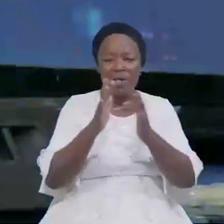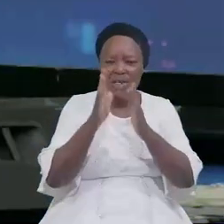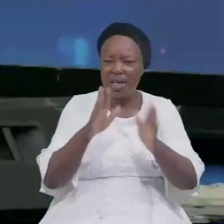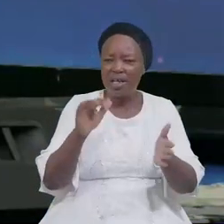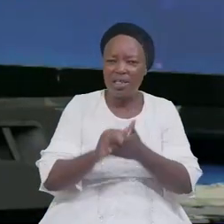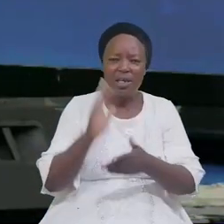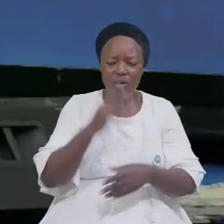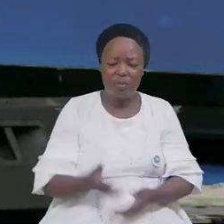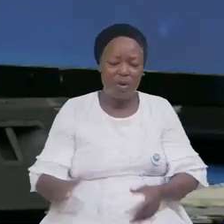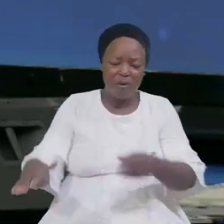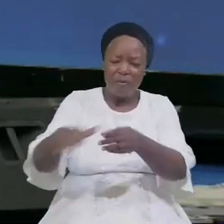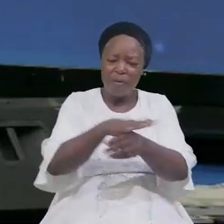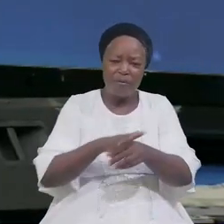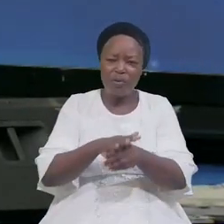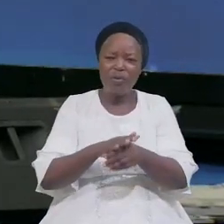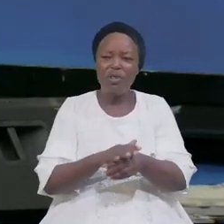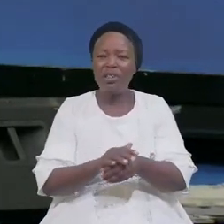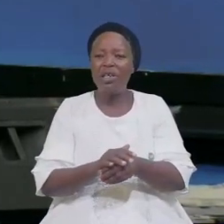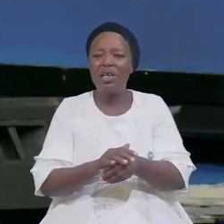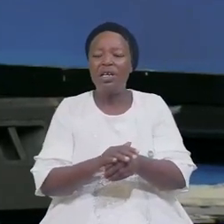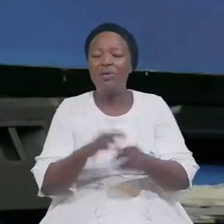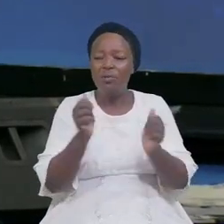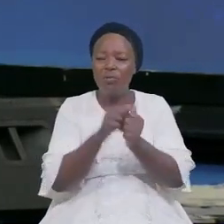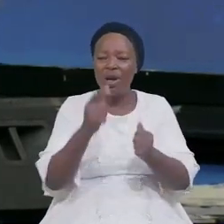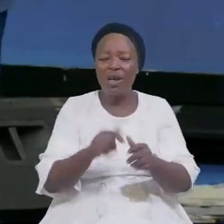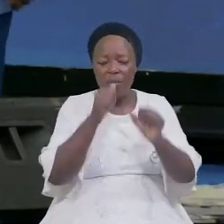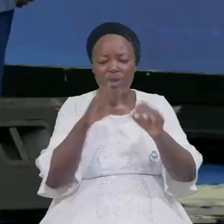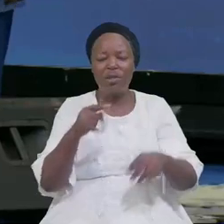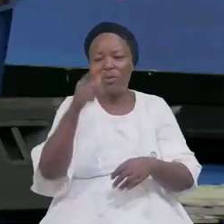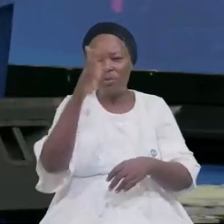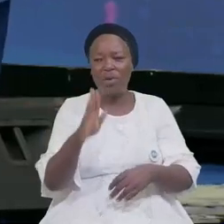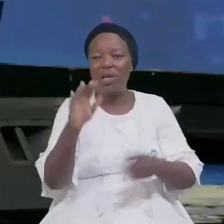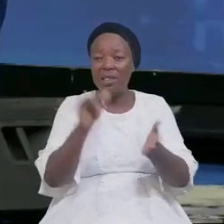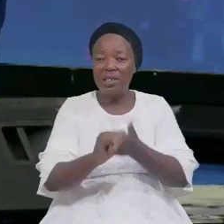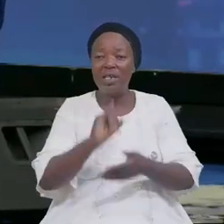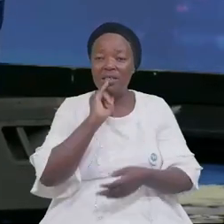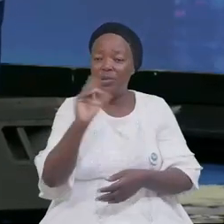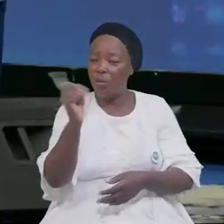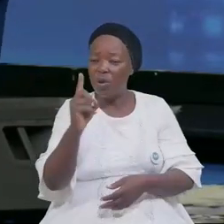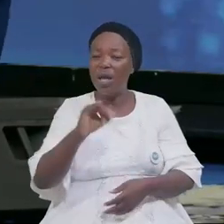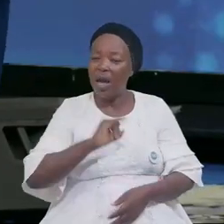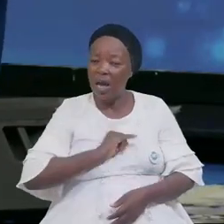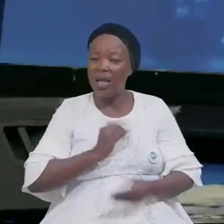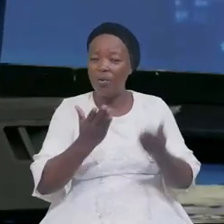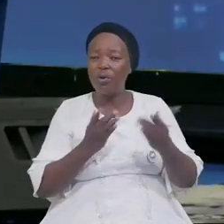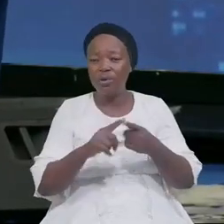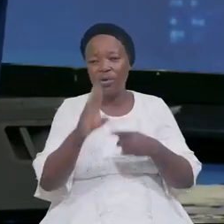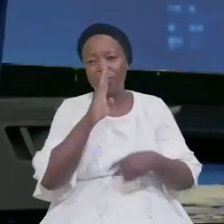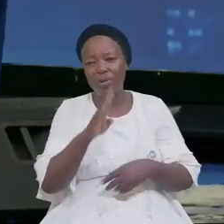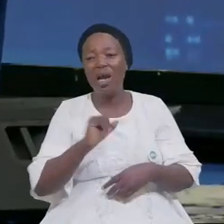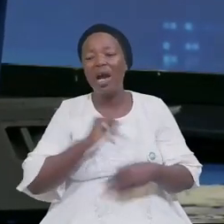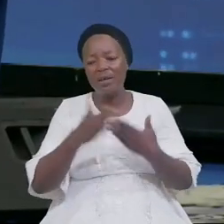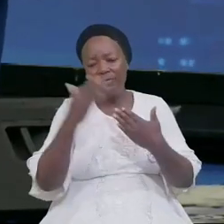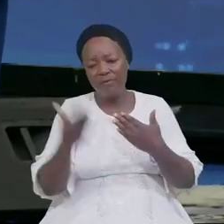qui serait rempli, saturé des bénédictions de Dieu. C'est là où je veux être. Je vous invite ce